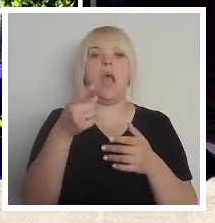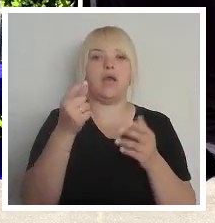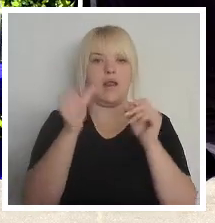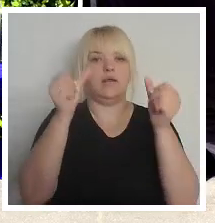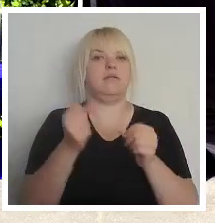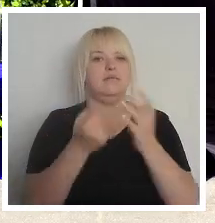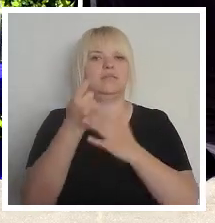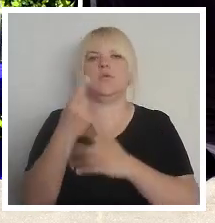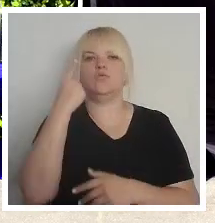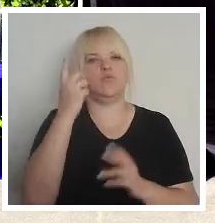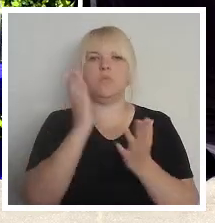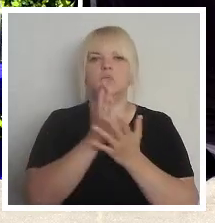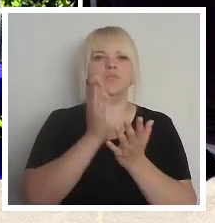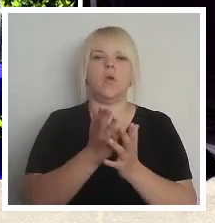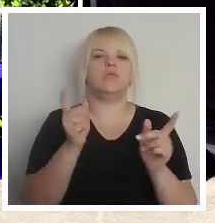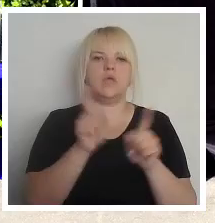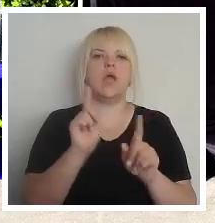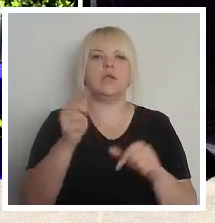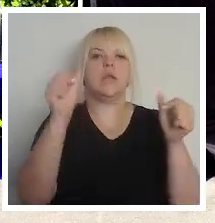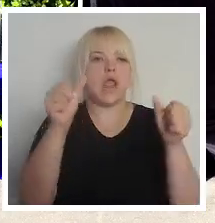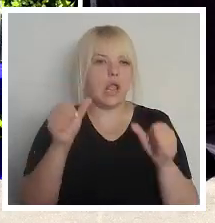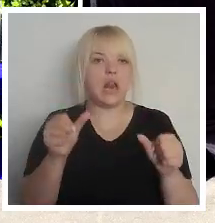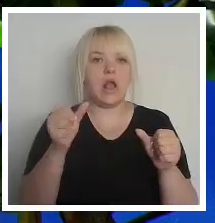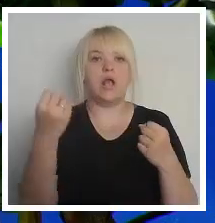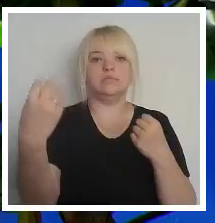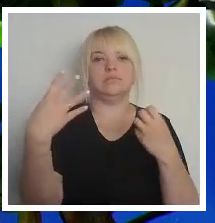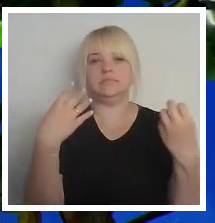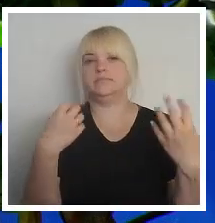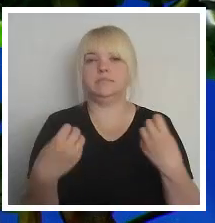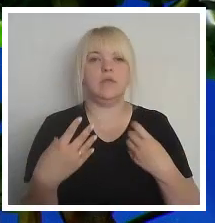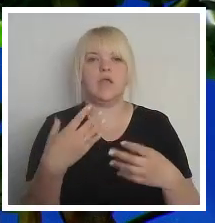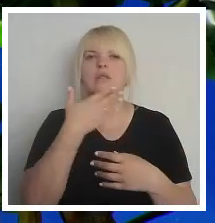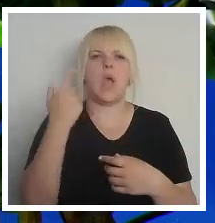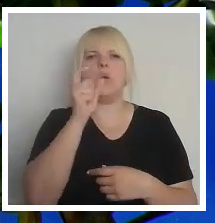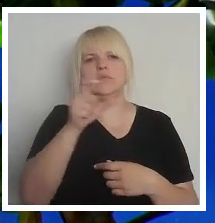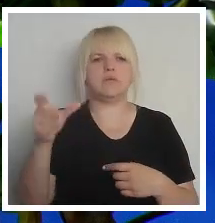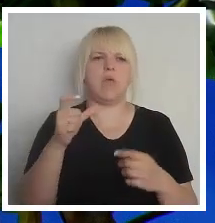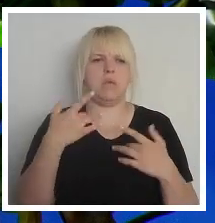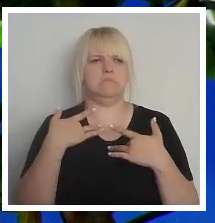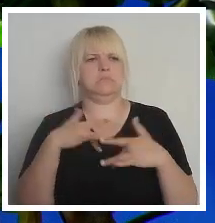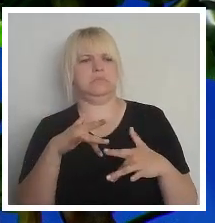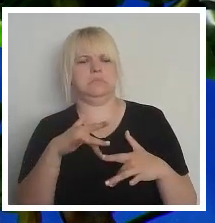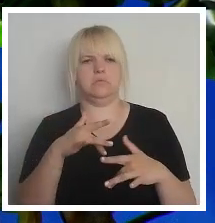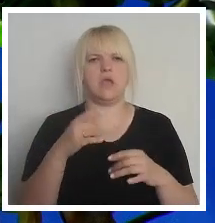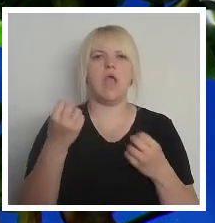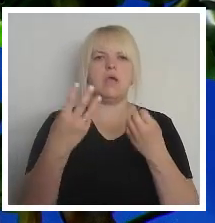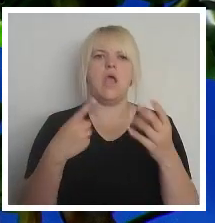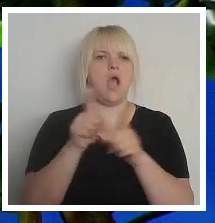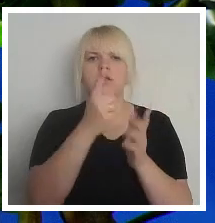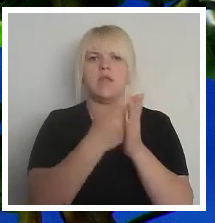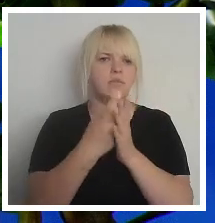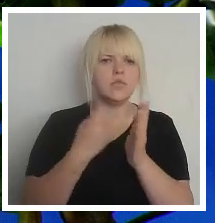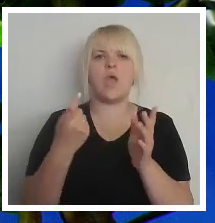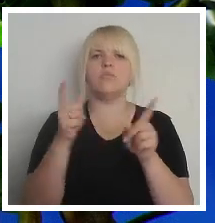noteikti mēs iesim uz to, ka reklāmas nav tas, kas atbaida vismaz arī pēc statistikas un arī pēc aptaujām ik pa